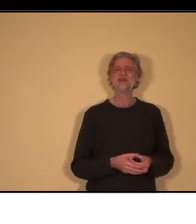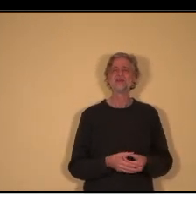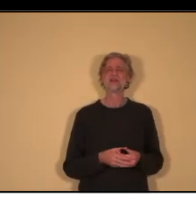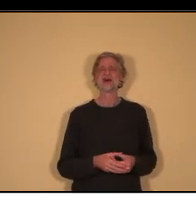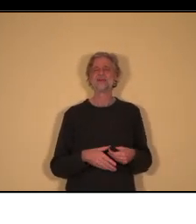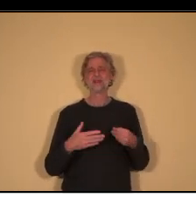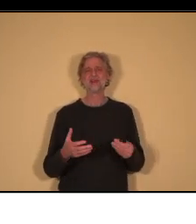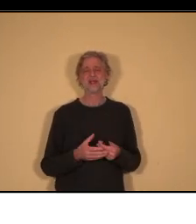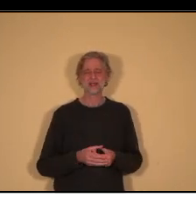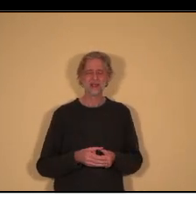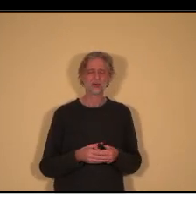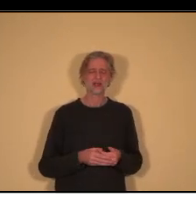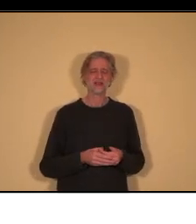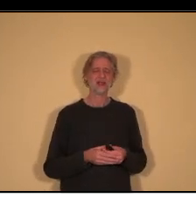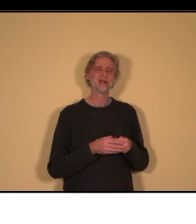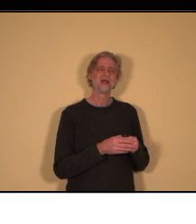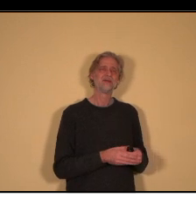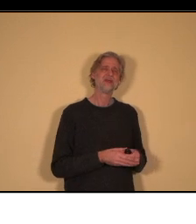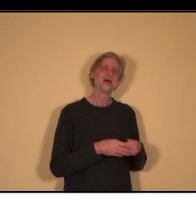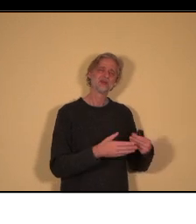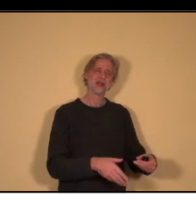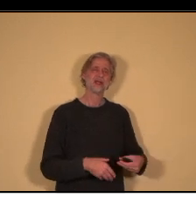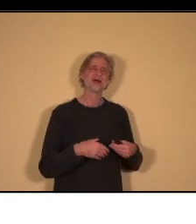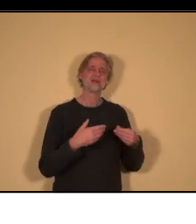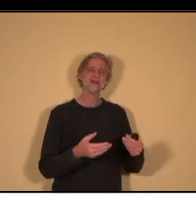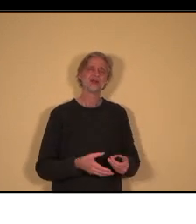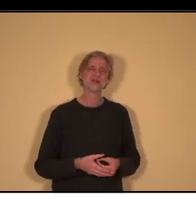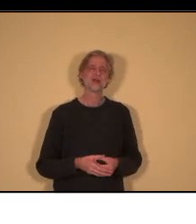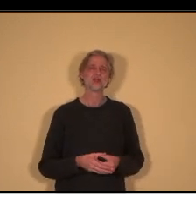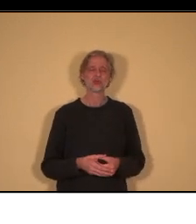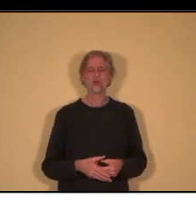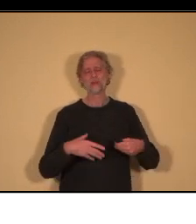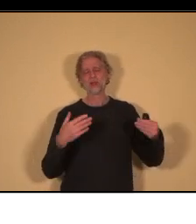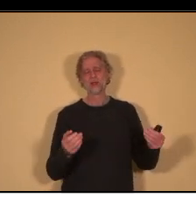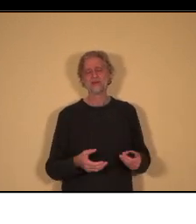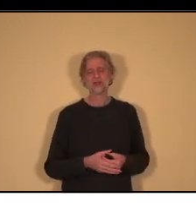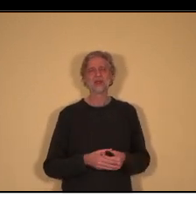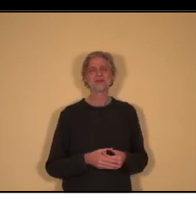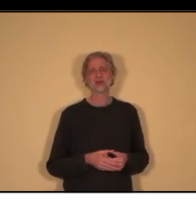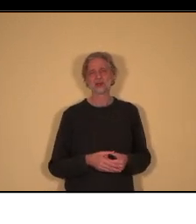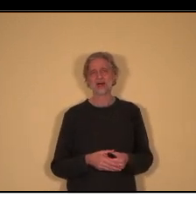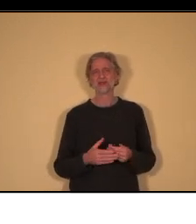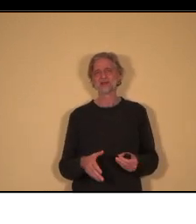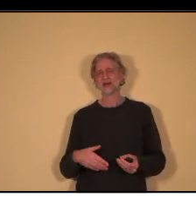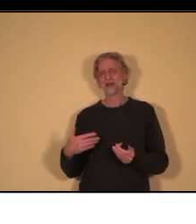dann sinnvoll sein, wenn diese Energie auch tatsächlich wieder aus regenerativ erzeugten Strom wie Windkraft